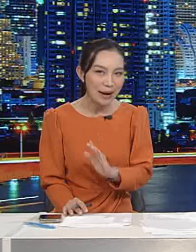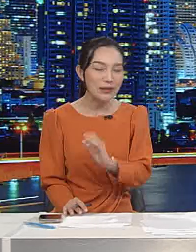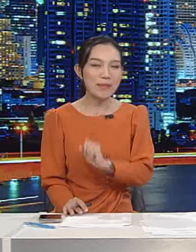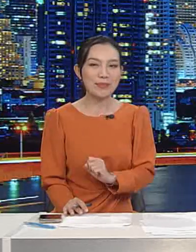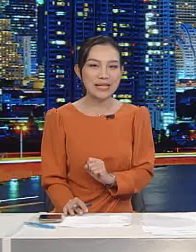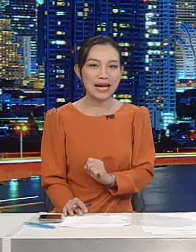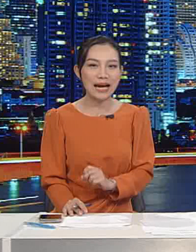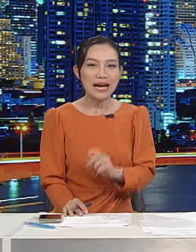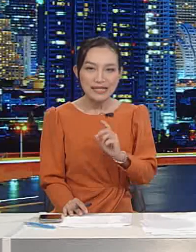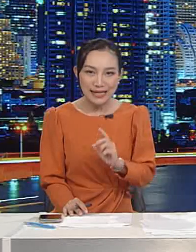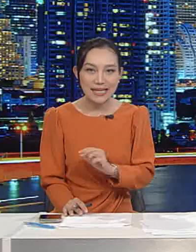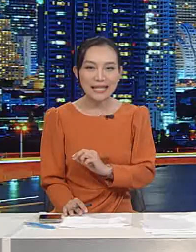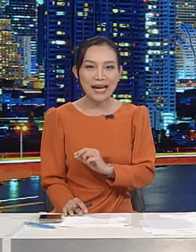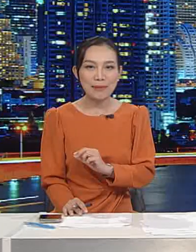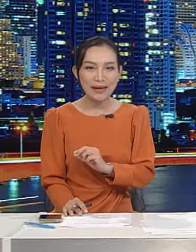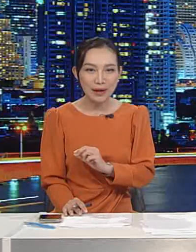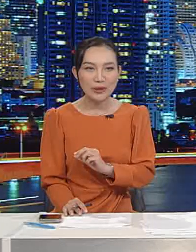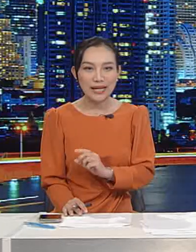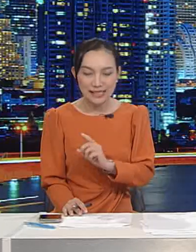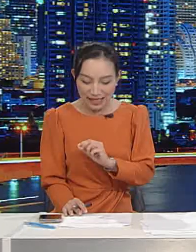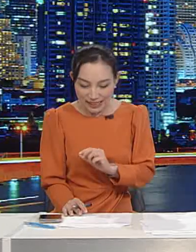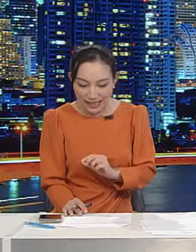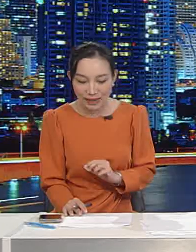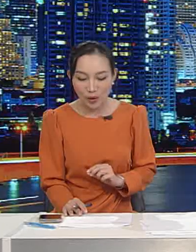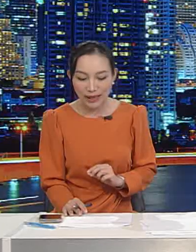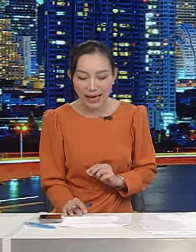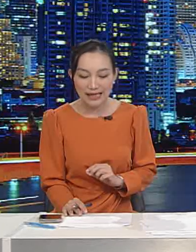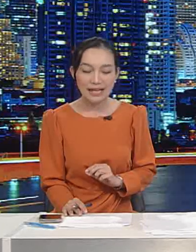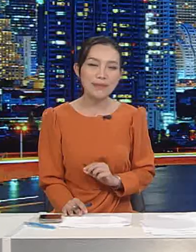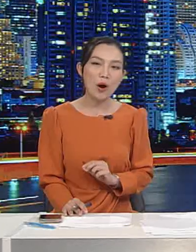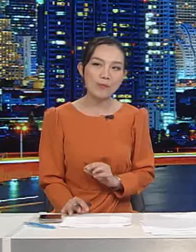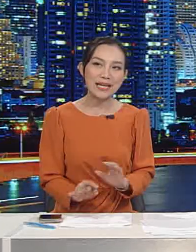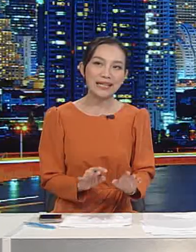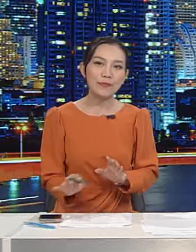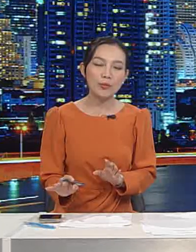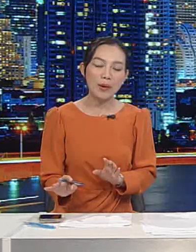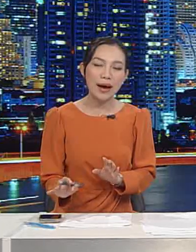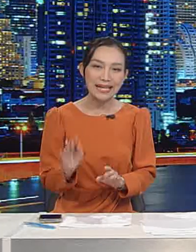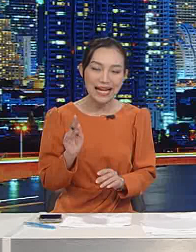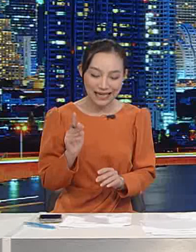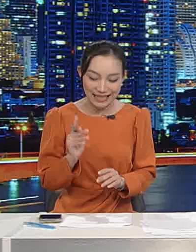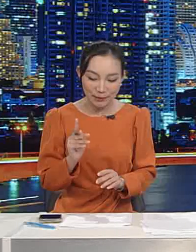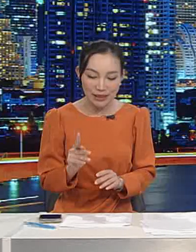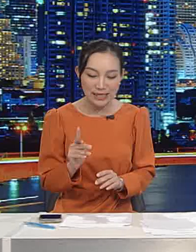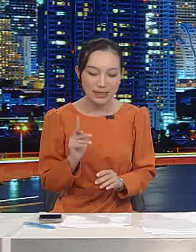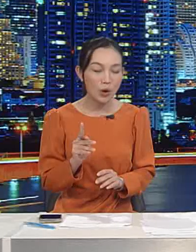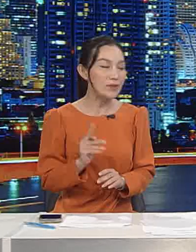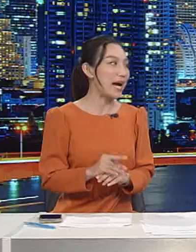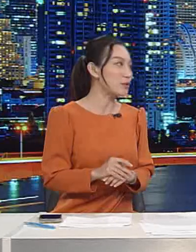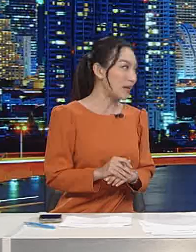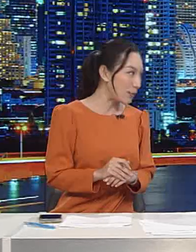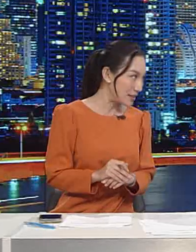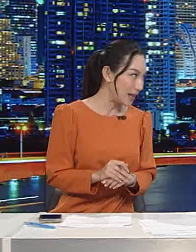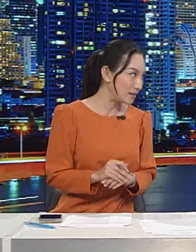ถ้าราบรื่นแบบนี้นะคะเศรษฐกิจไทยบ้านเราเนี่ยน่าจะดีขึ้นแน่นอนนะคะอย่างอย่างที่บอกมีการคำนวณมาว่าน่าจะขยับขึ้นเนี่ย